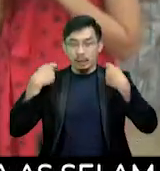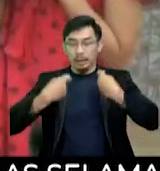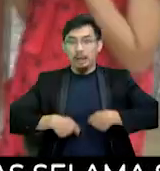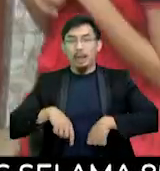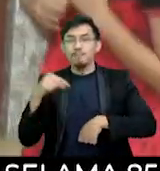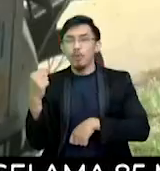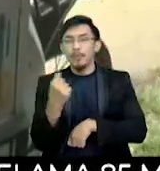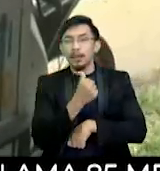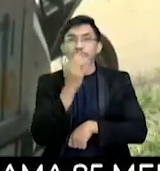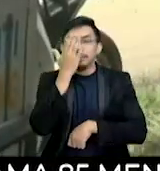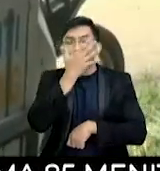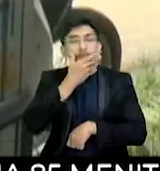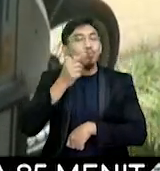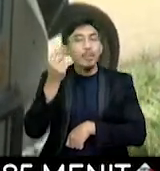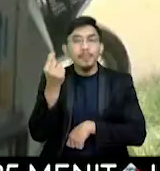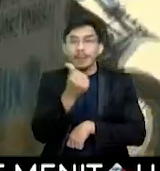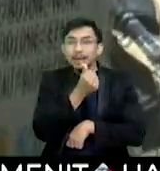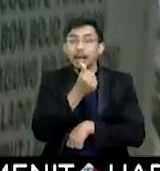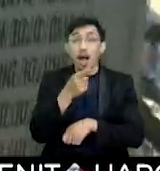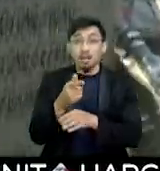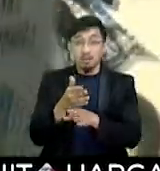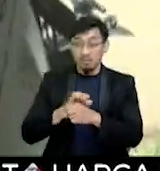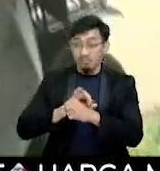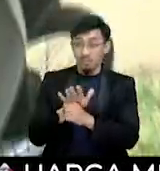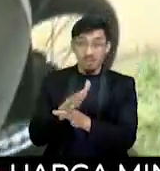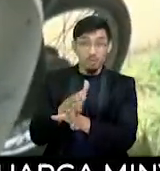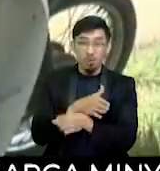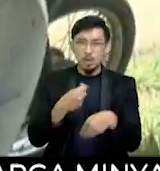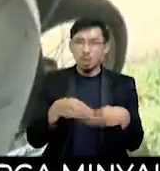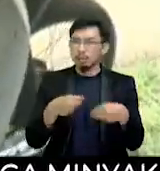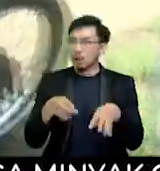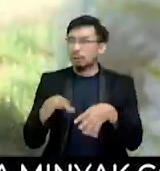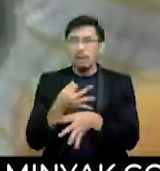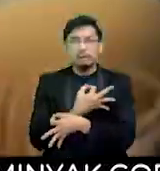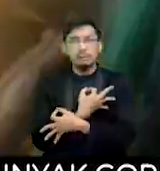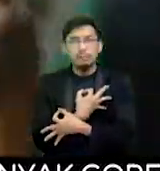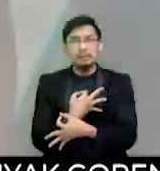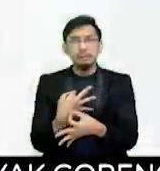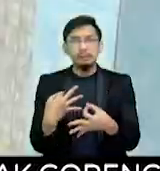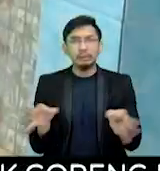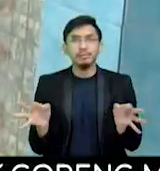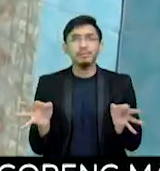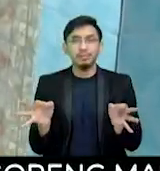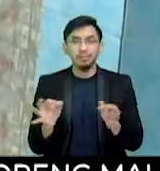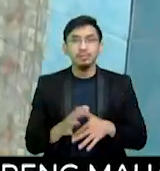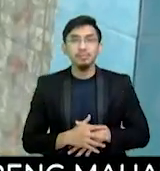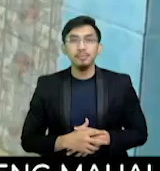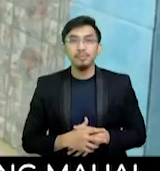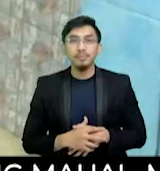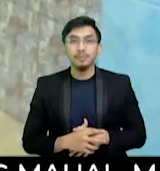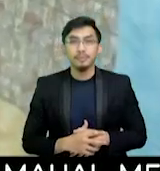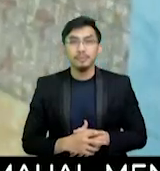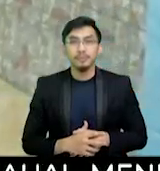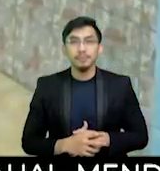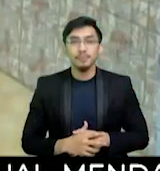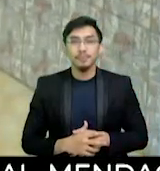sejak dagangannya mulai sepi saat pandemi COVID-19 yang mulai merebak 1,5 tahun lalu. Kostum ini sudah berapa waktu,